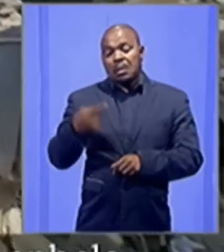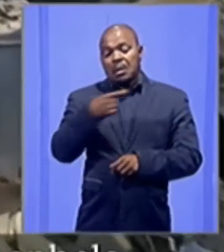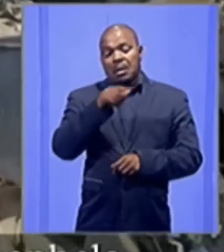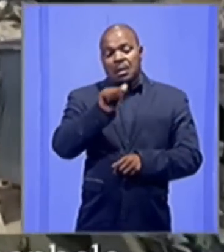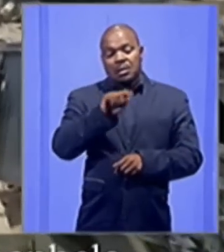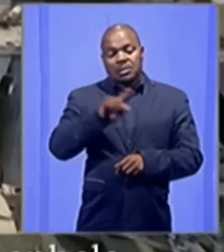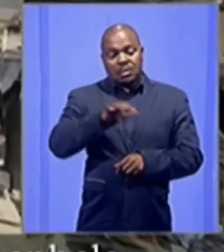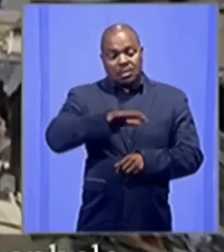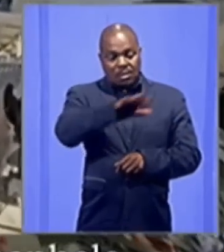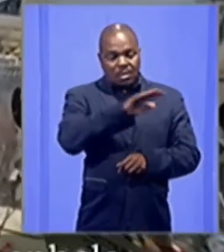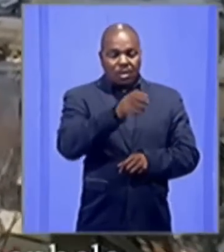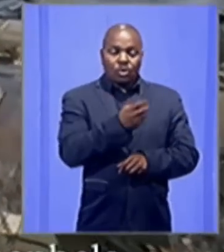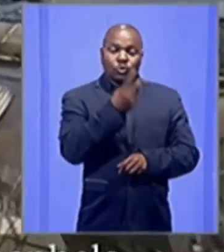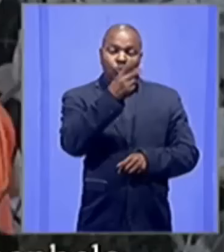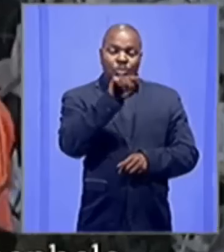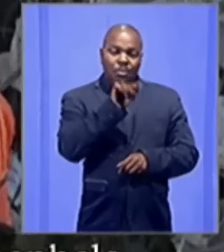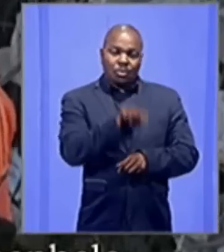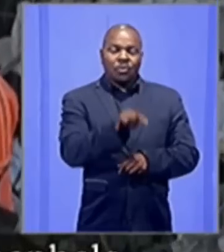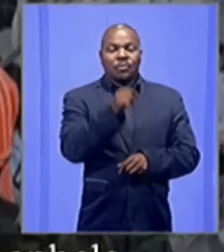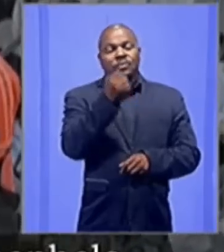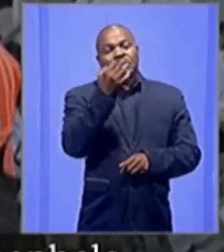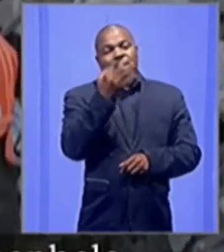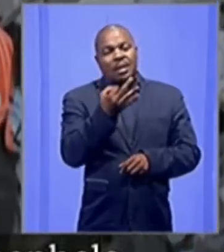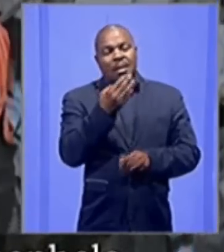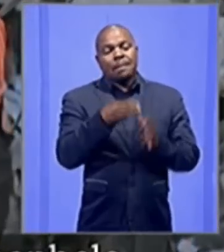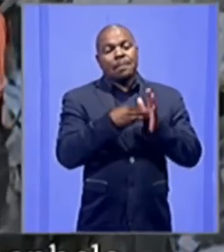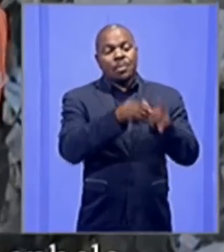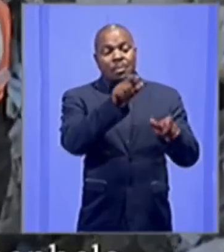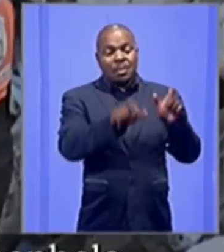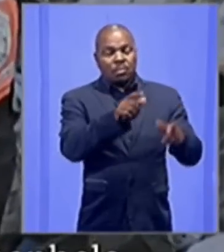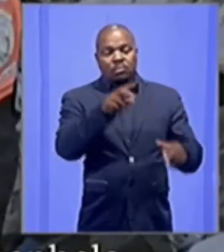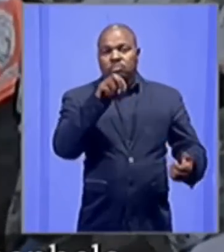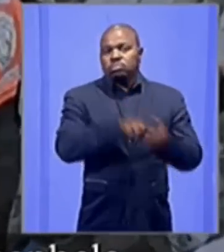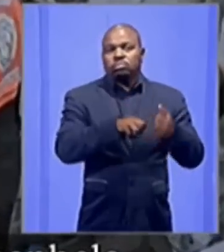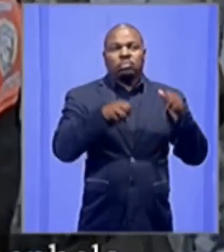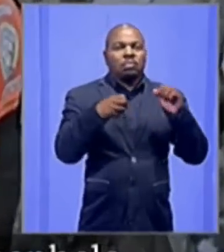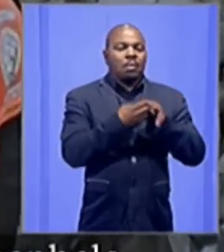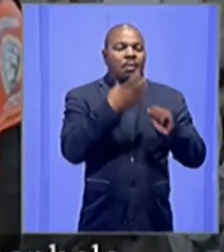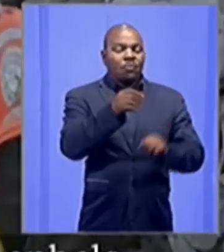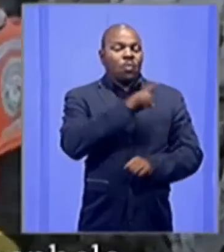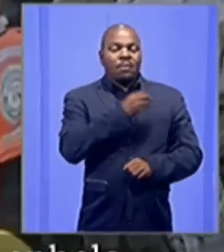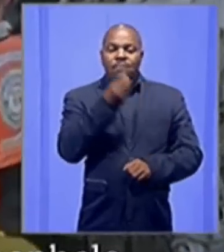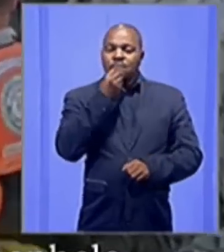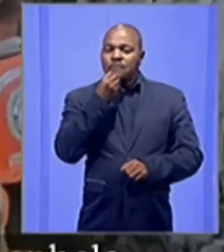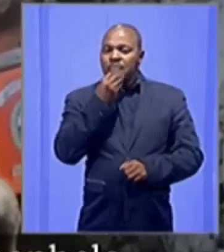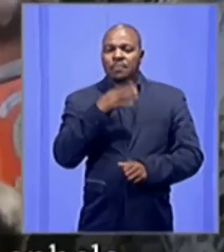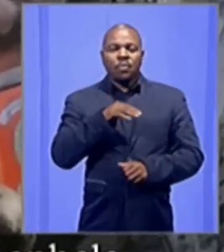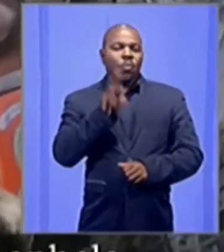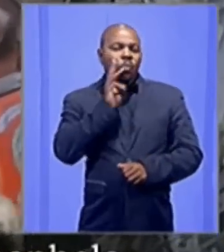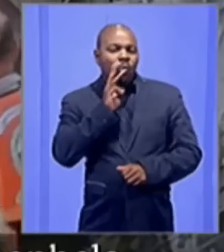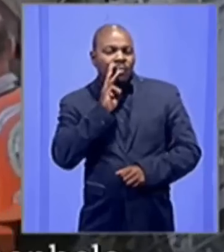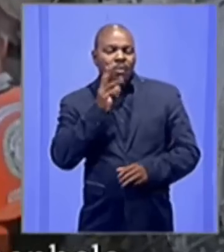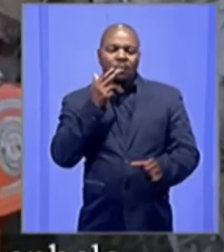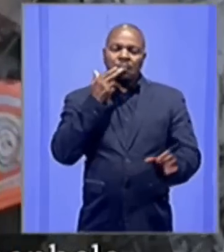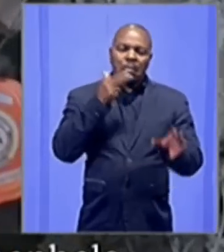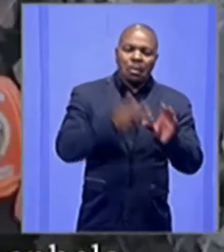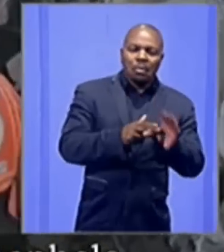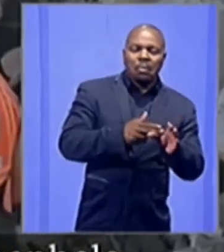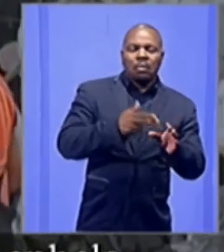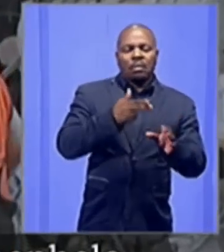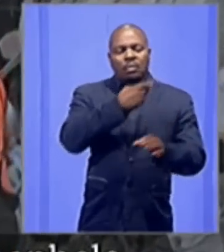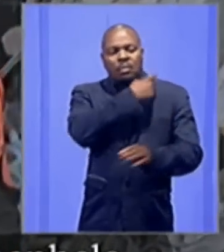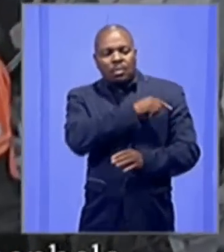ba di milione tše pedi fegelwana tharo ba lebane le mathata a tlhaelelo ya dijo, metse, makhura,